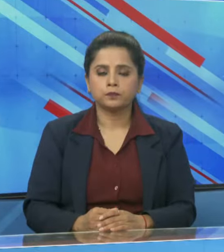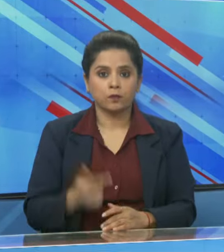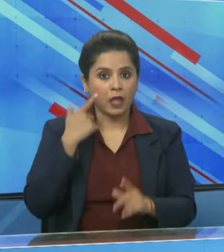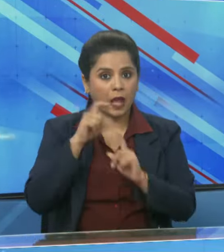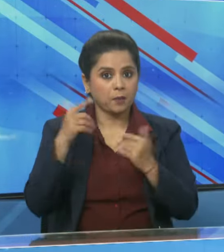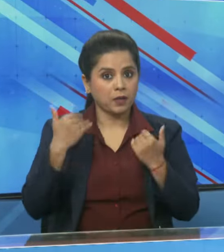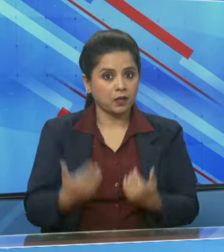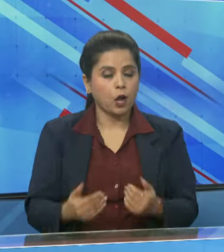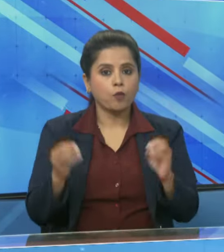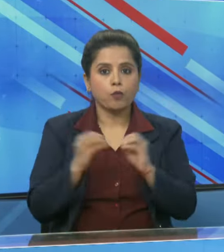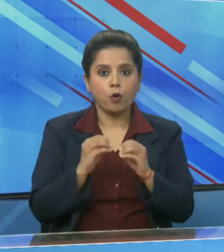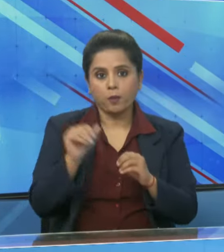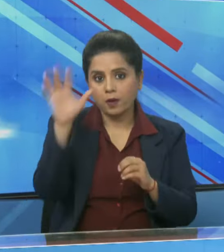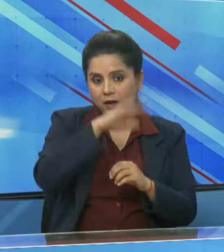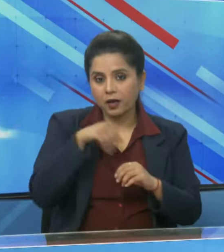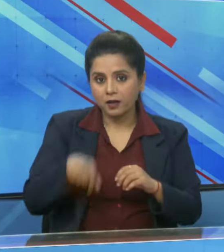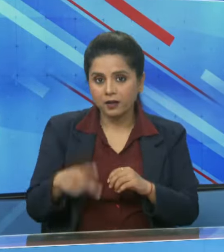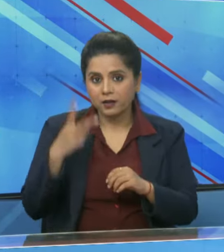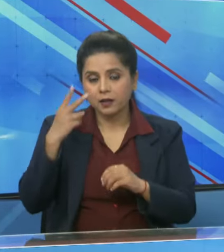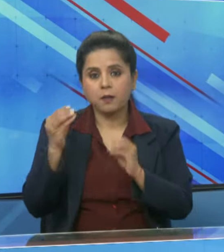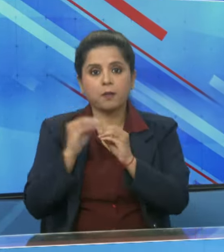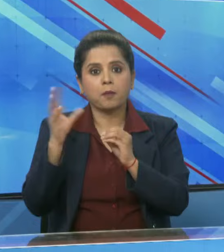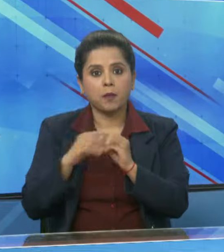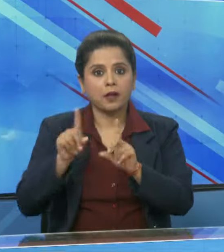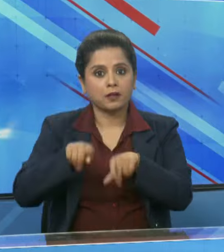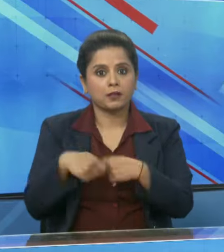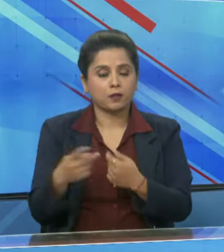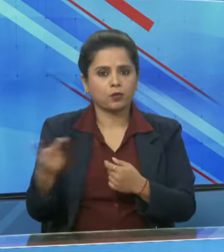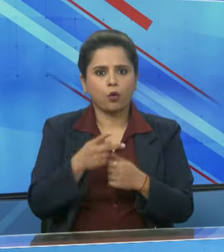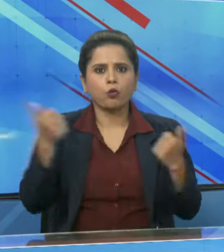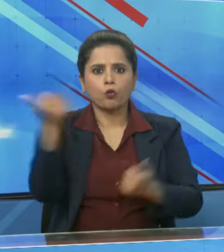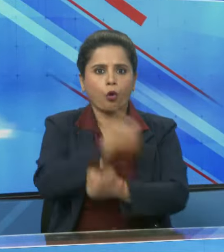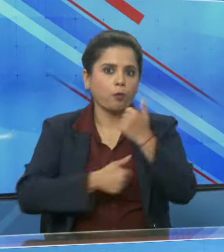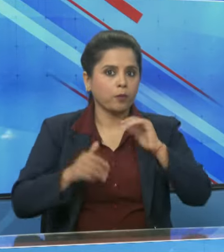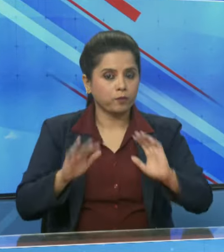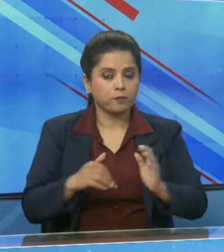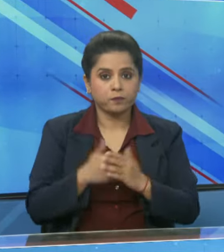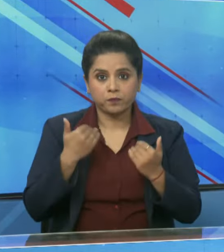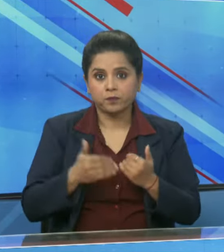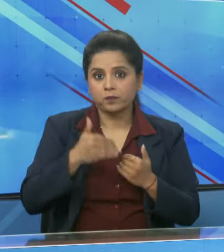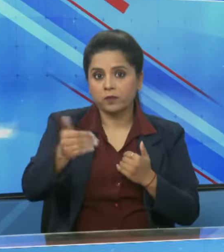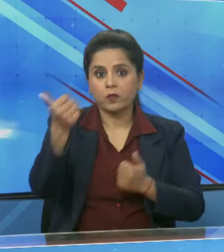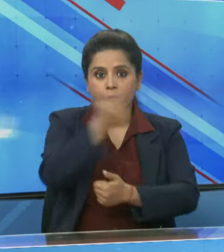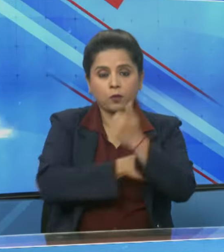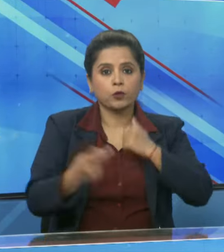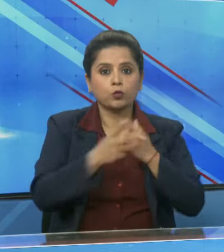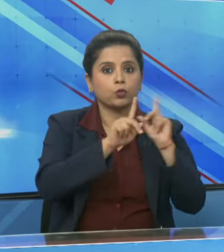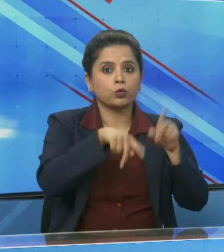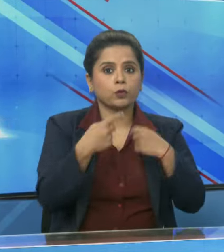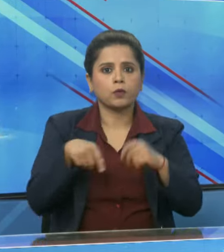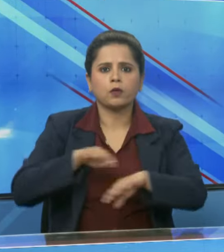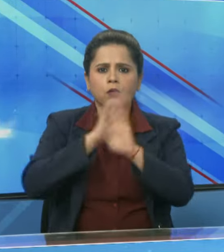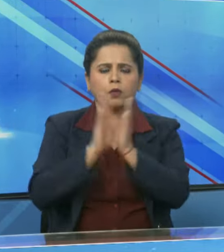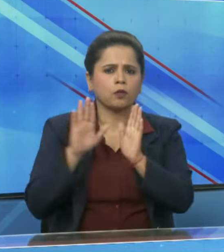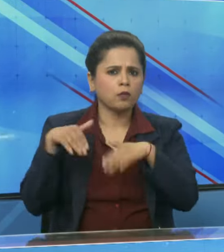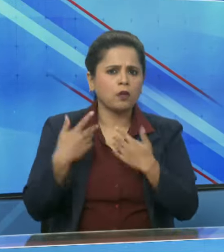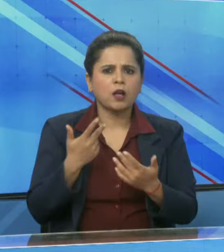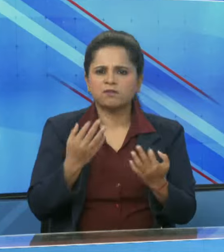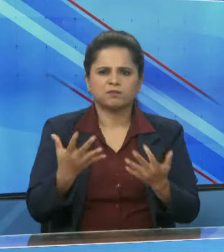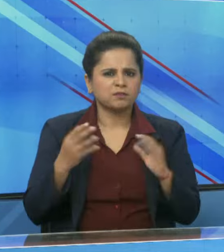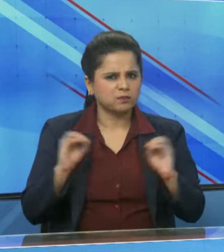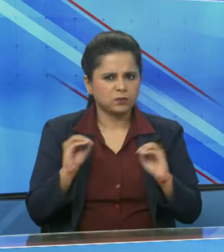IPL में आज मुंबई इंडियंस और रॉयल चैलेंजर्स बेंगलुरु की टीम आमने सामने होगी। मौजूदा टूर्नामेंट में दोनों टीमों का अब तक का सफर अच्छा नहीं रहा